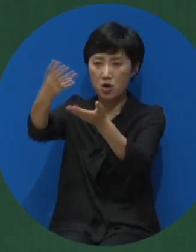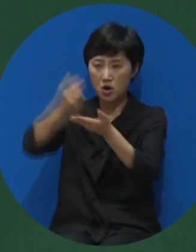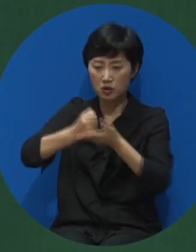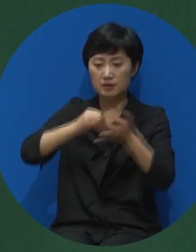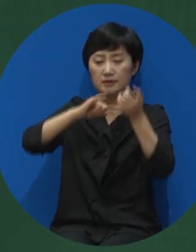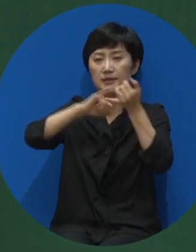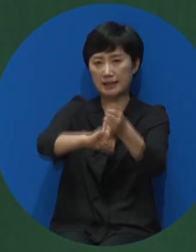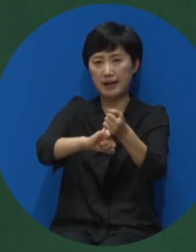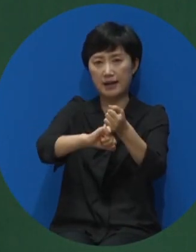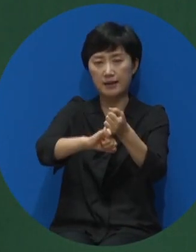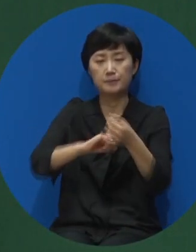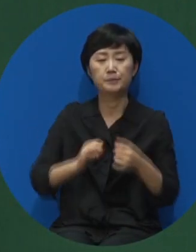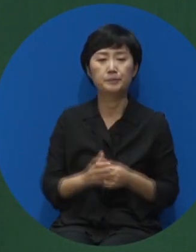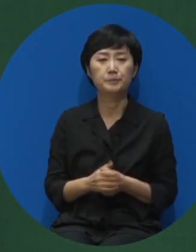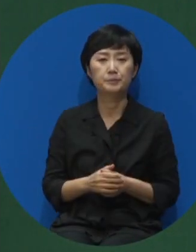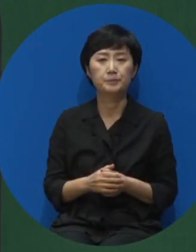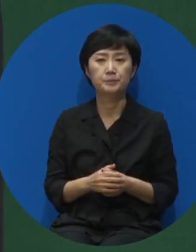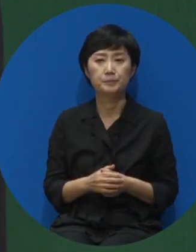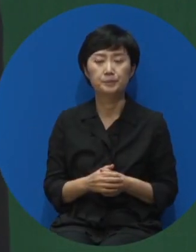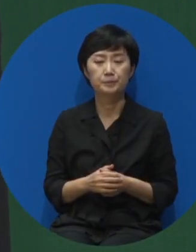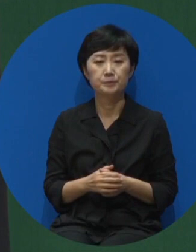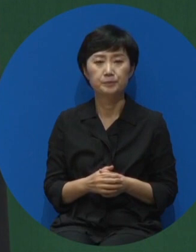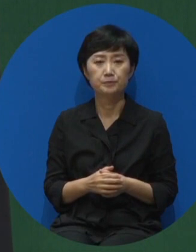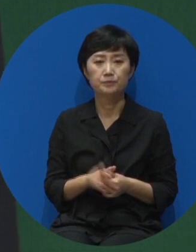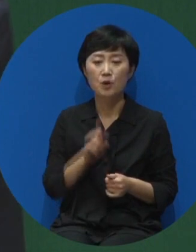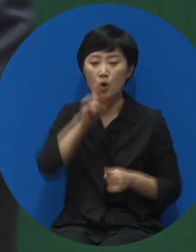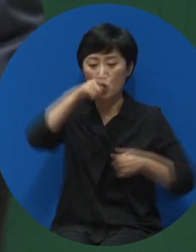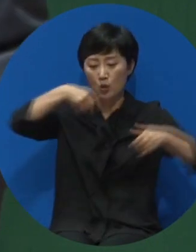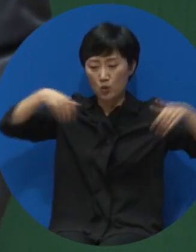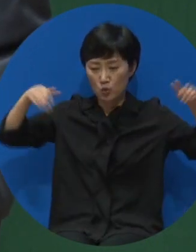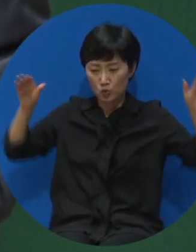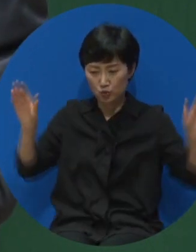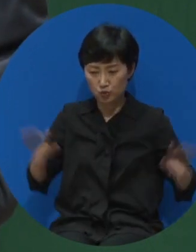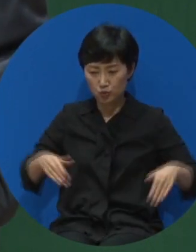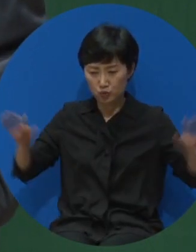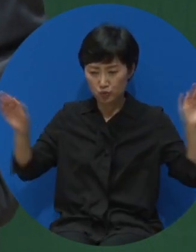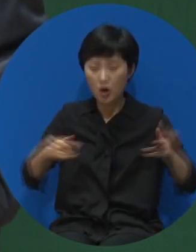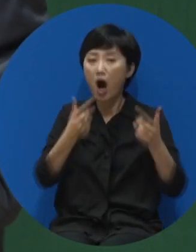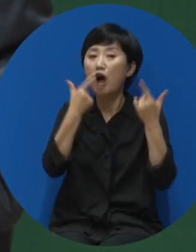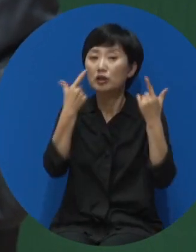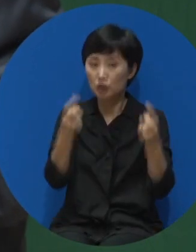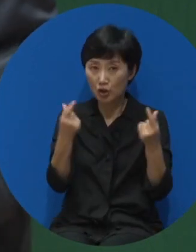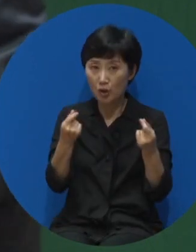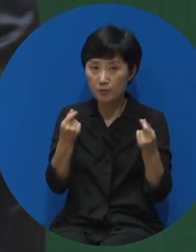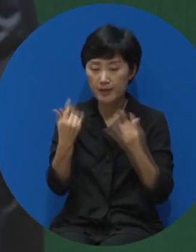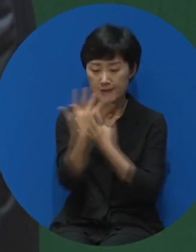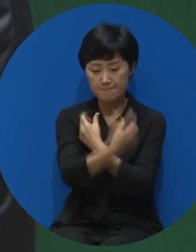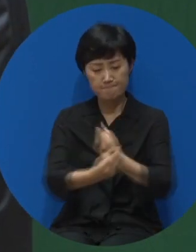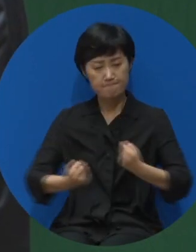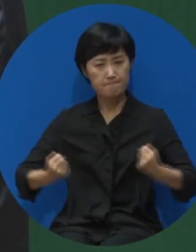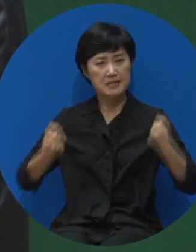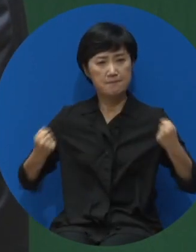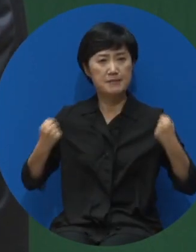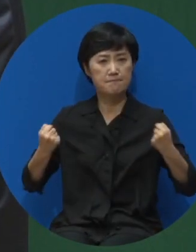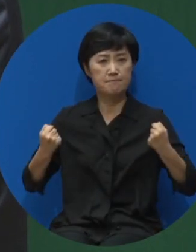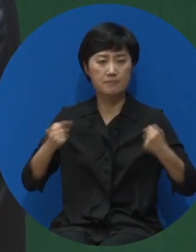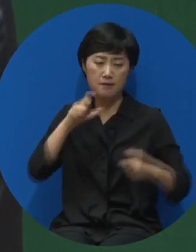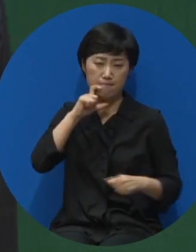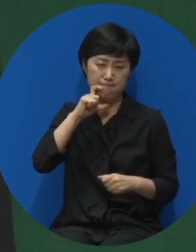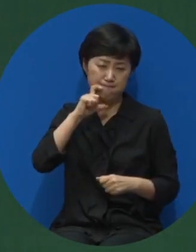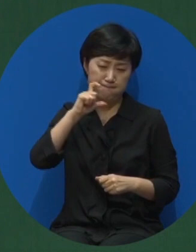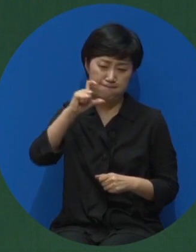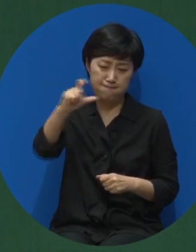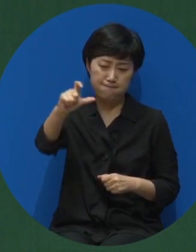마치노조모노와 아타라시이 치카라오 에루 또 기록사리. 독수리 날개치며 올라가면 될 것이요. 와시가 도비카테이크 소노요니